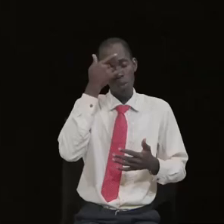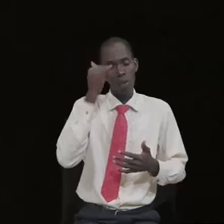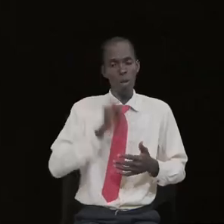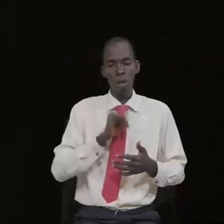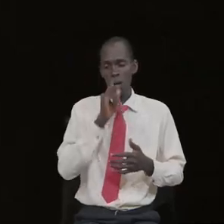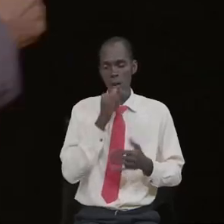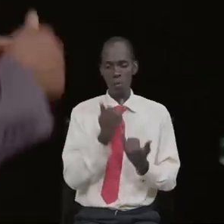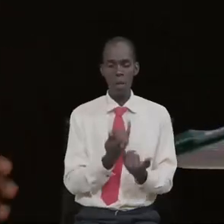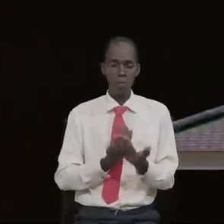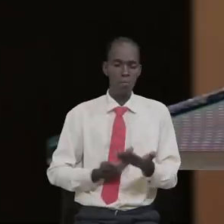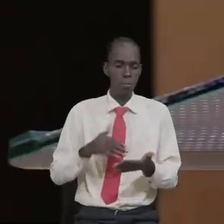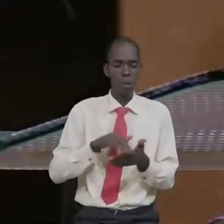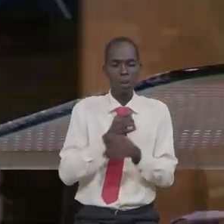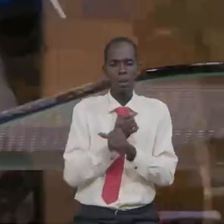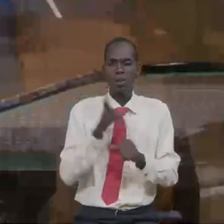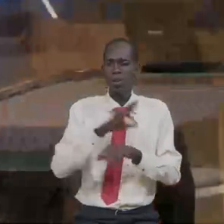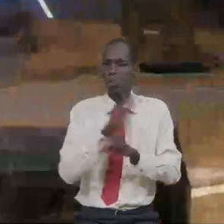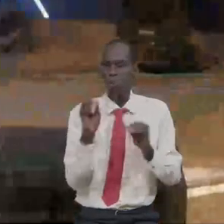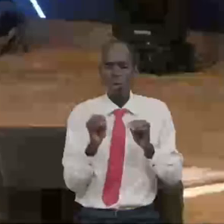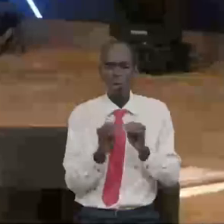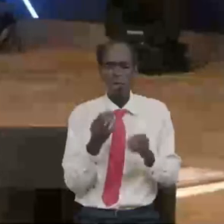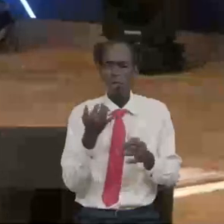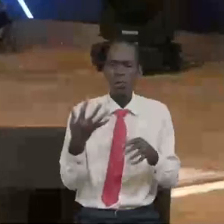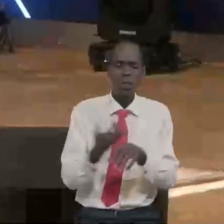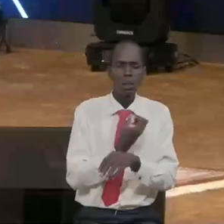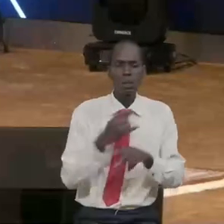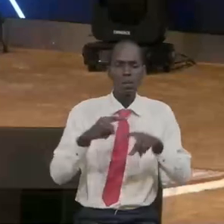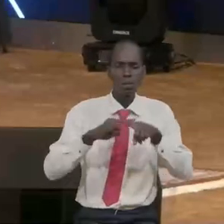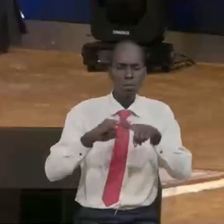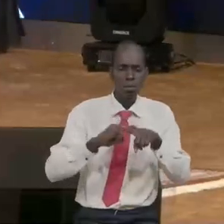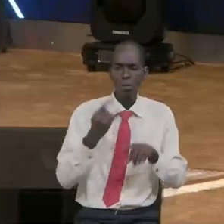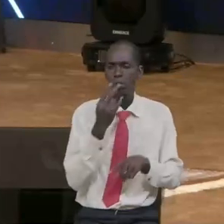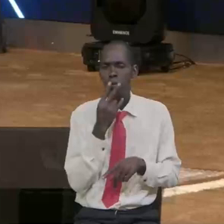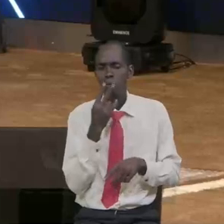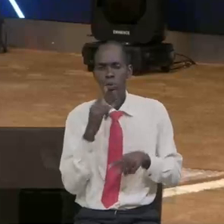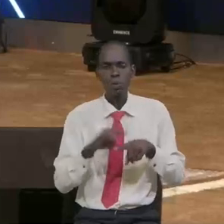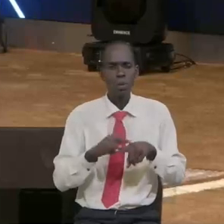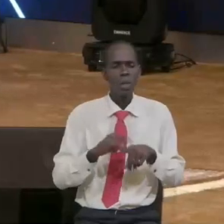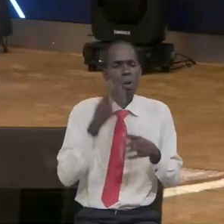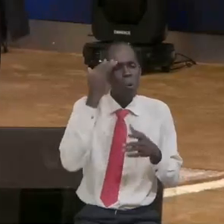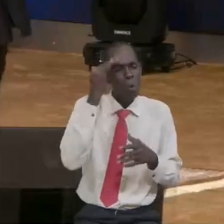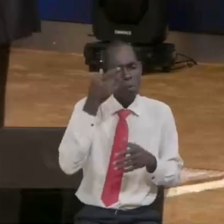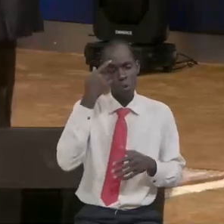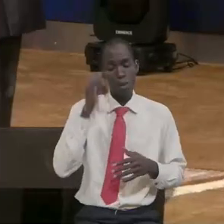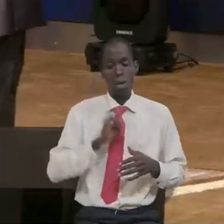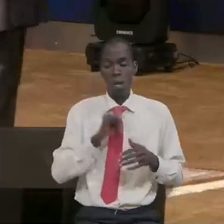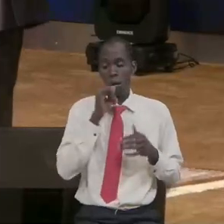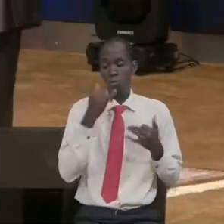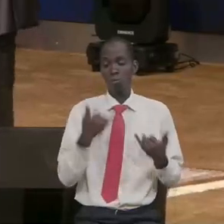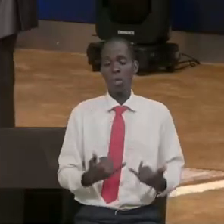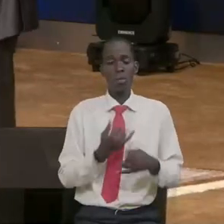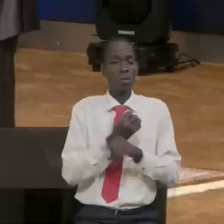nouveau. Tu ne fumes plus leur cigarette que tu fumais. Pourquoi? Je suis maintenant né de nouveau. Tu